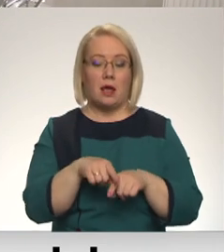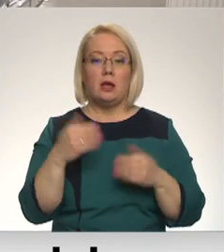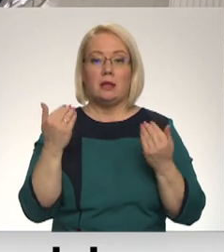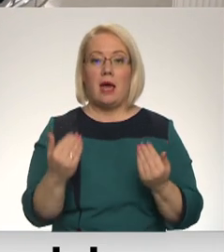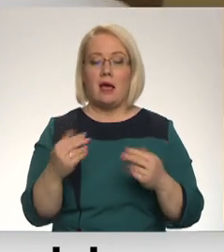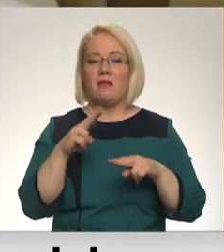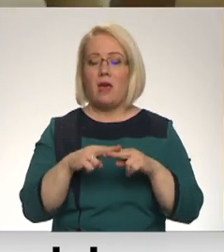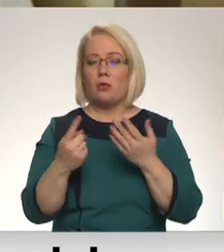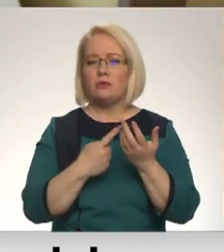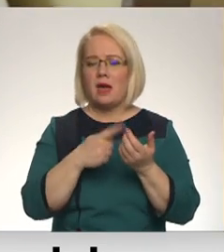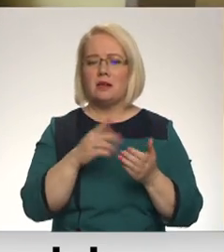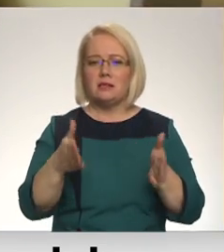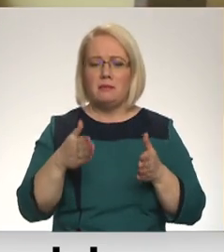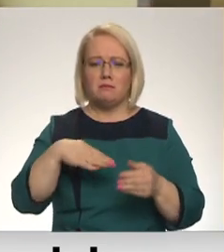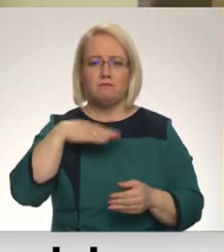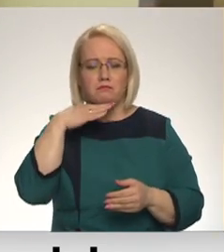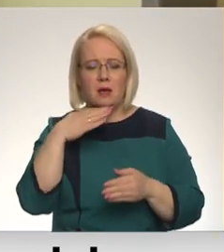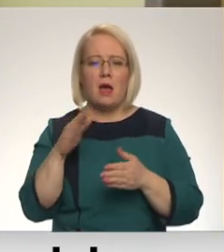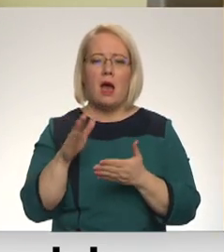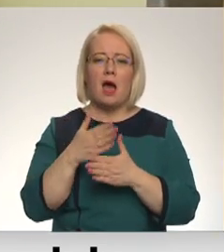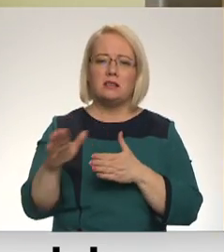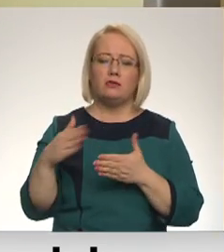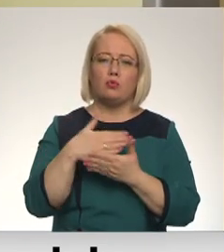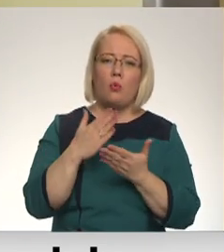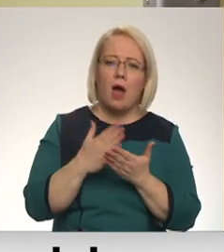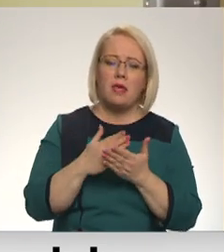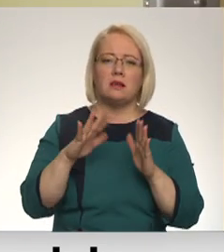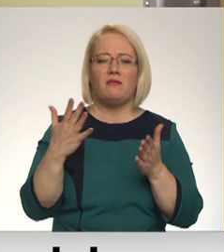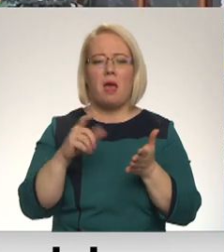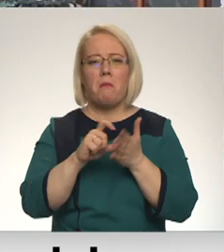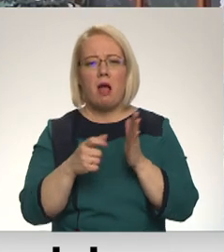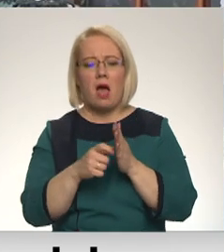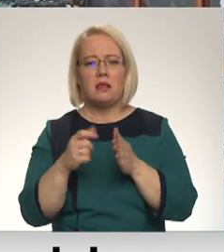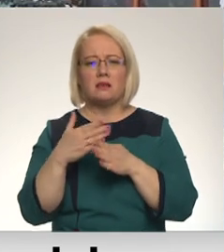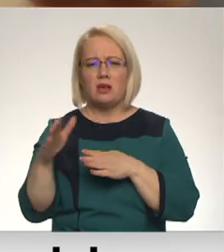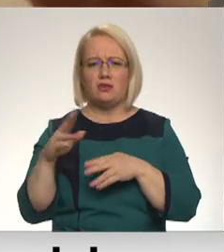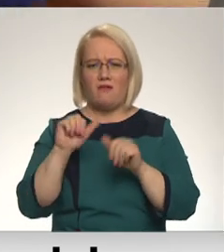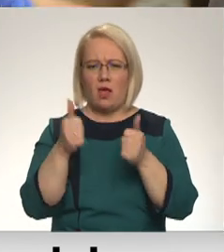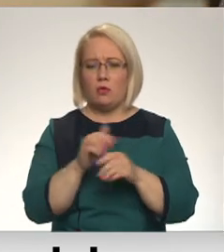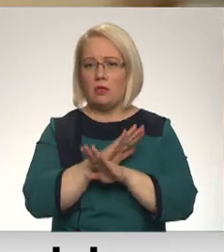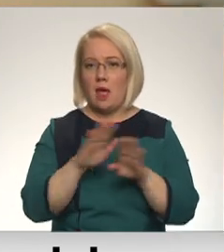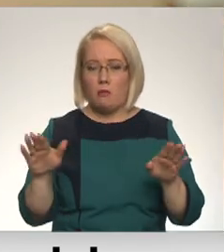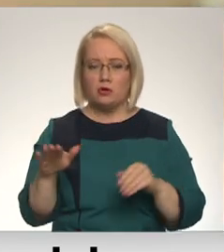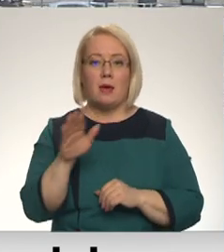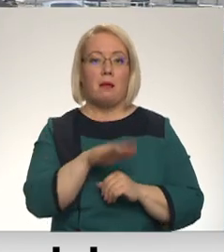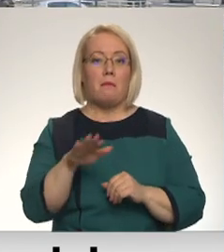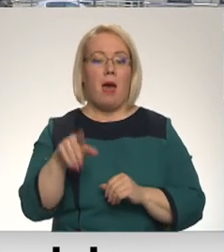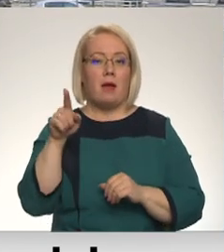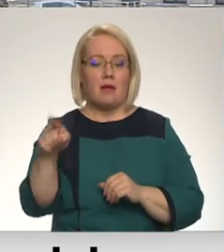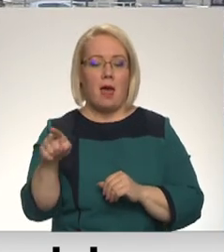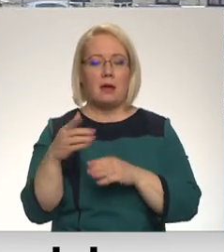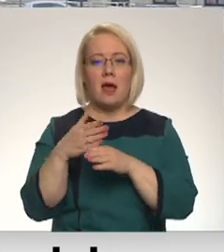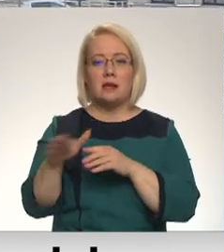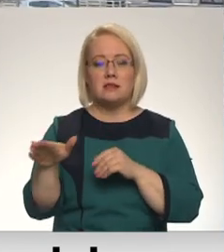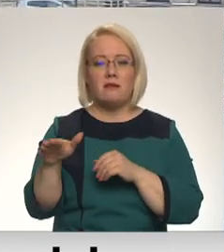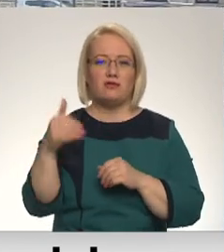esot pietiekams, un atsevišķas nodaļas vai palātas bēgļiem netiks speciāli veidotas. Tikmēr bērnu slimnīca atvērus atsevišķu telefonu līniju